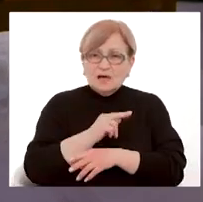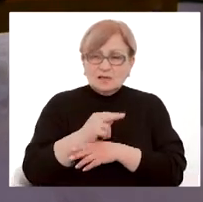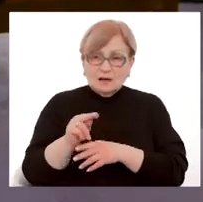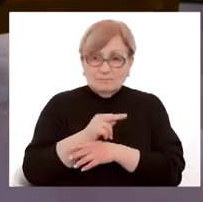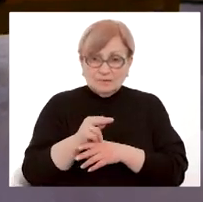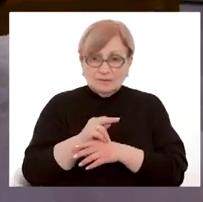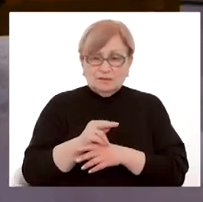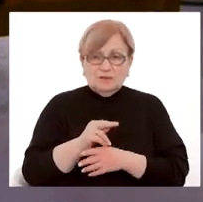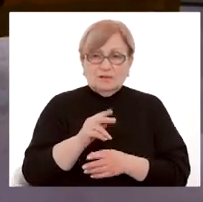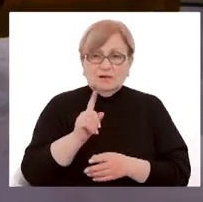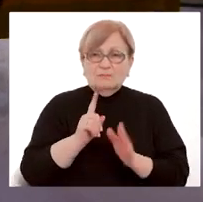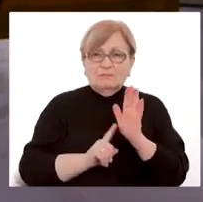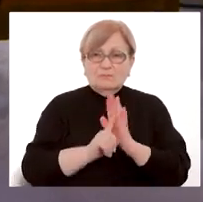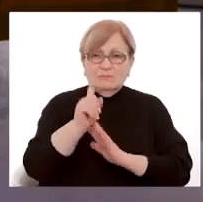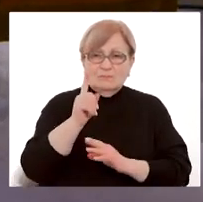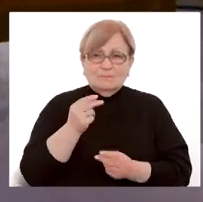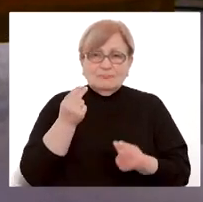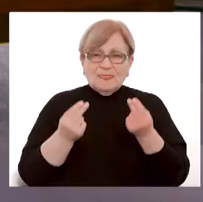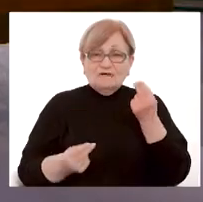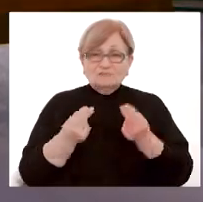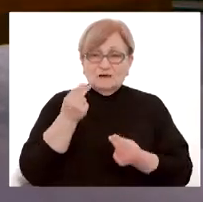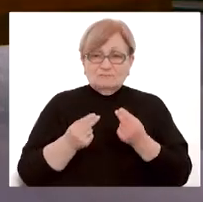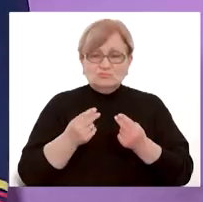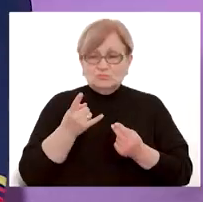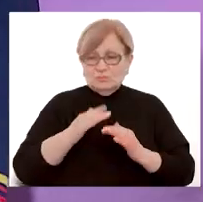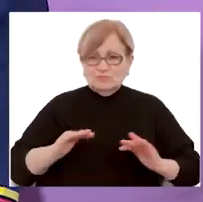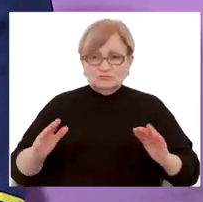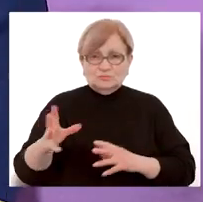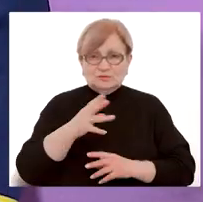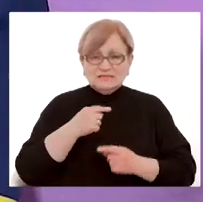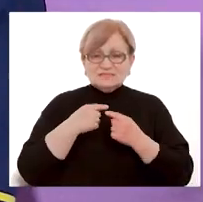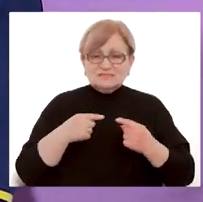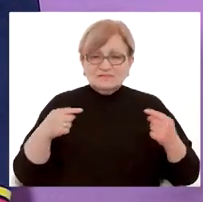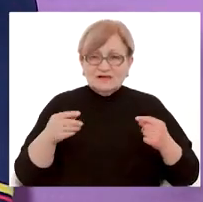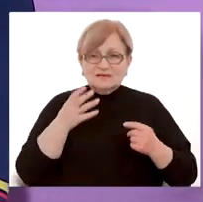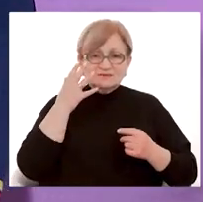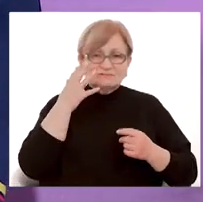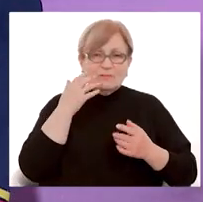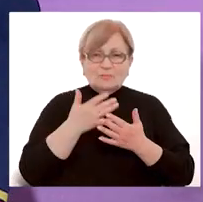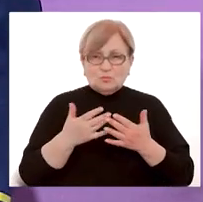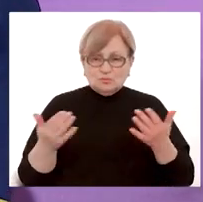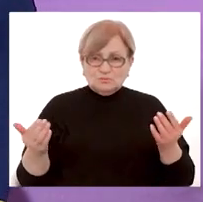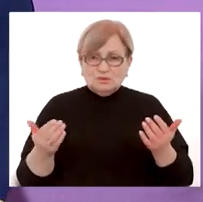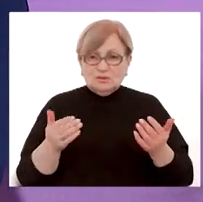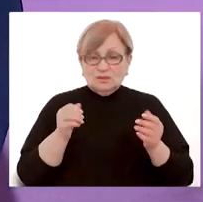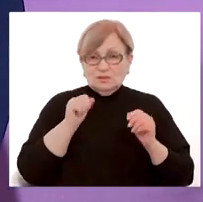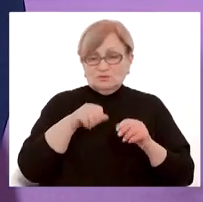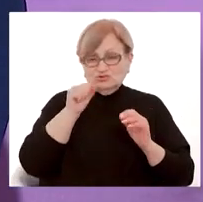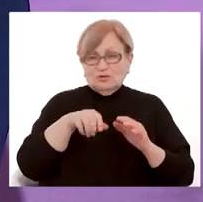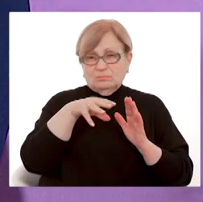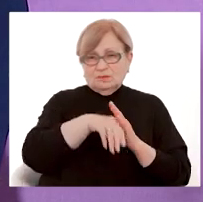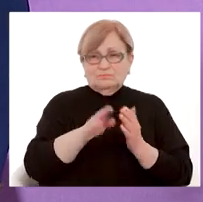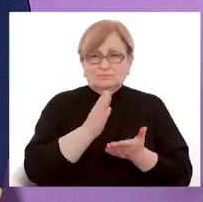რომლის დროსაც აი პირველი, რასაც ვაკეთებთ, თამაშობთ ბავშვებთან ერთად სხვადასხვა პროდუქტებით, ხო? აი, თქვათ, შეიძლება იქ